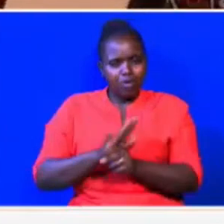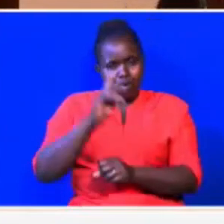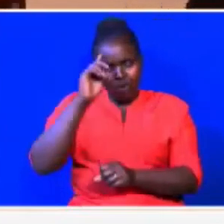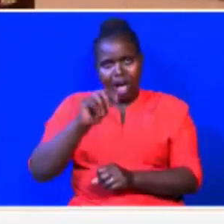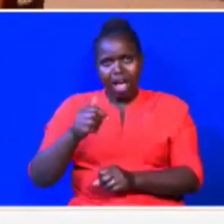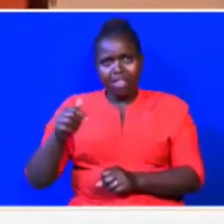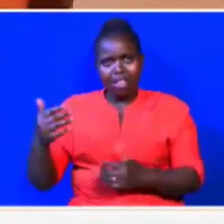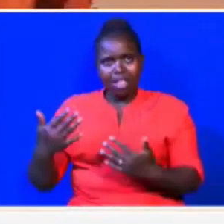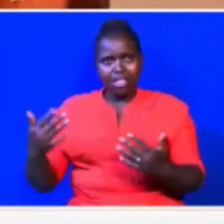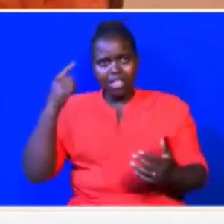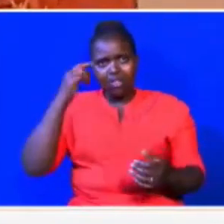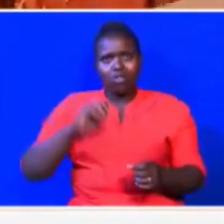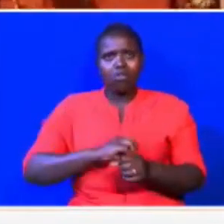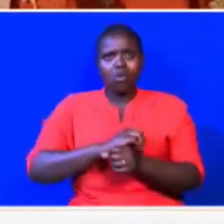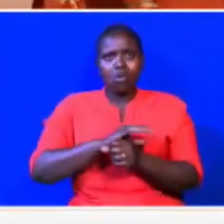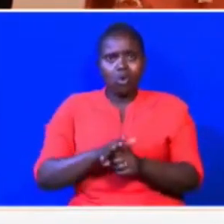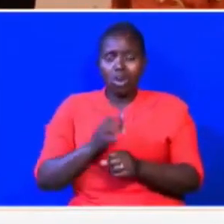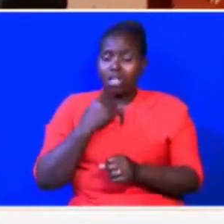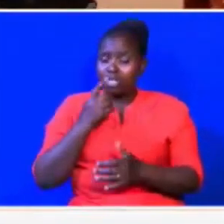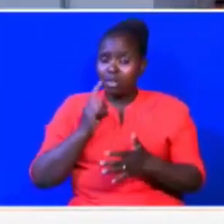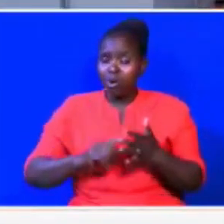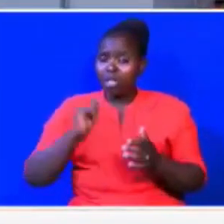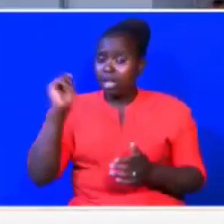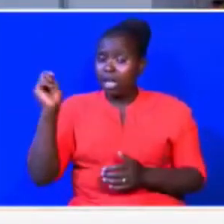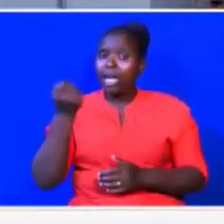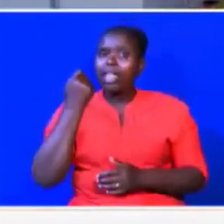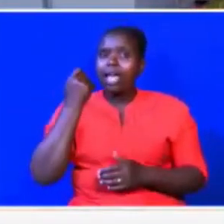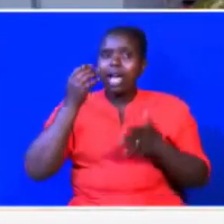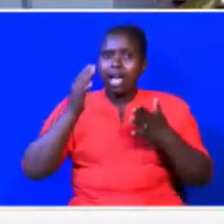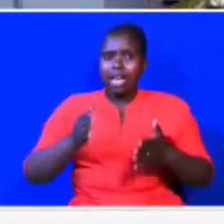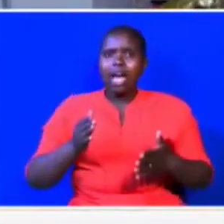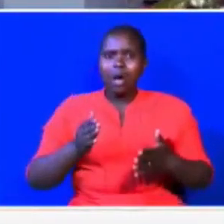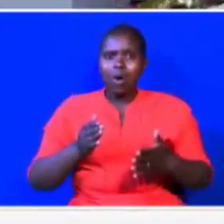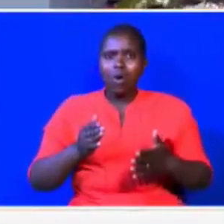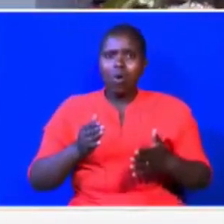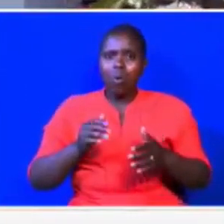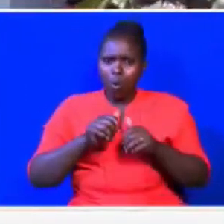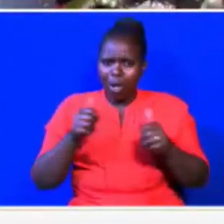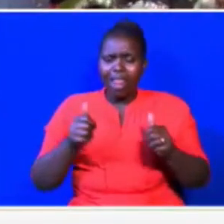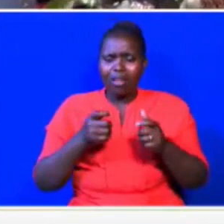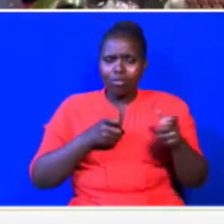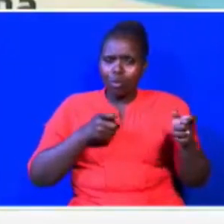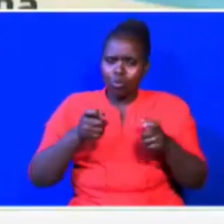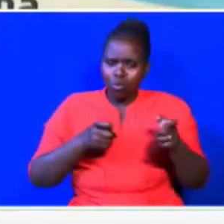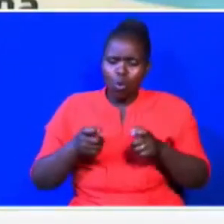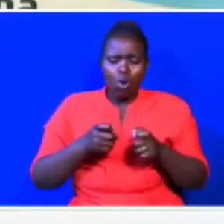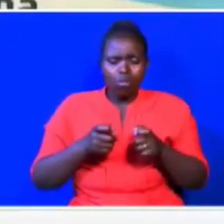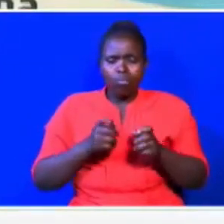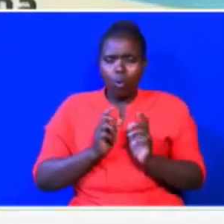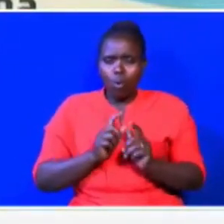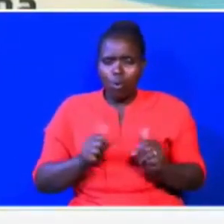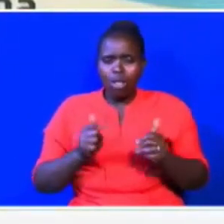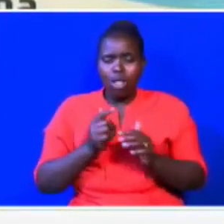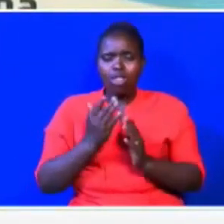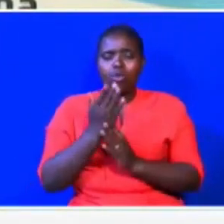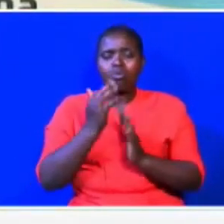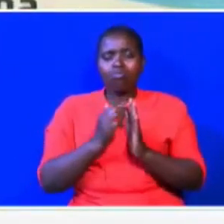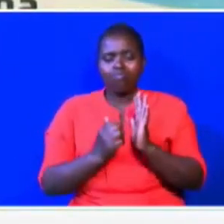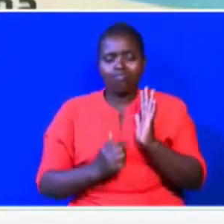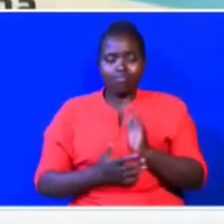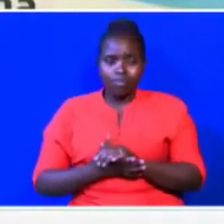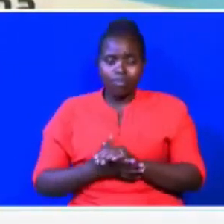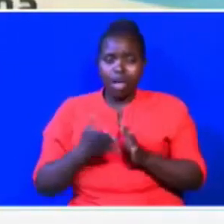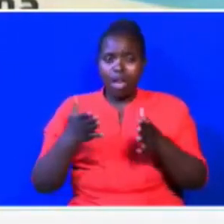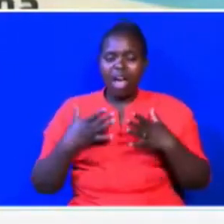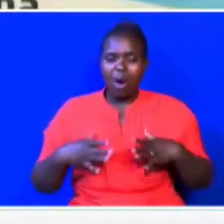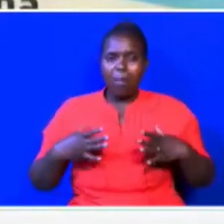kudhibiti msambao wa virusi vya korona, akisema kuwa Kenya imefika ilipo kwa kufuata masharti hayo. Toka leo hii